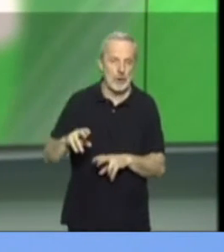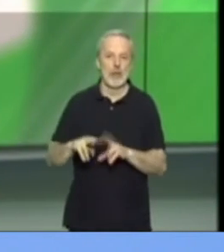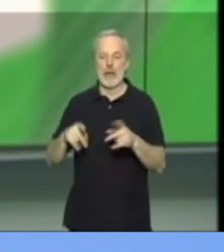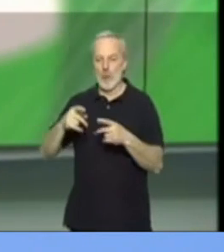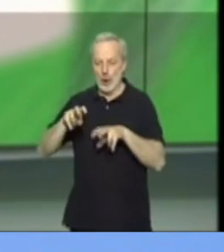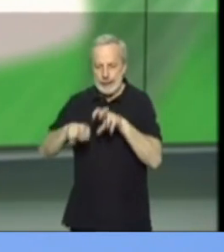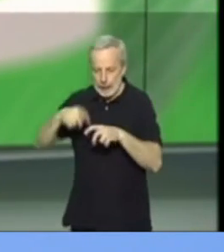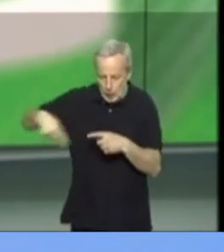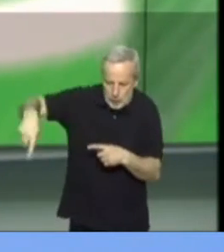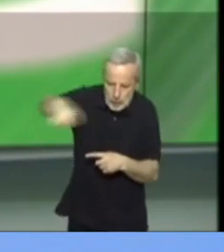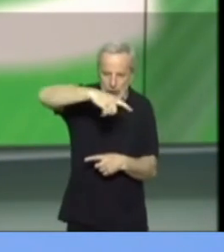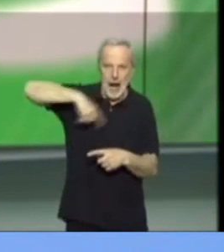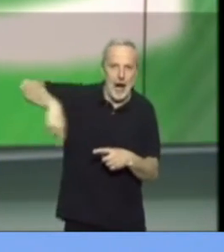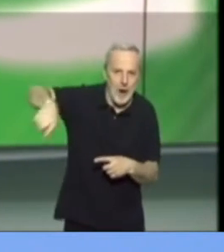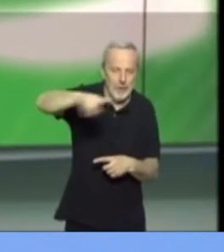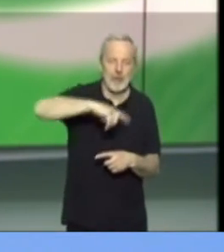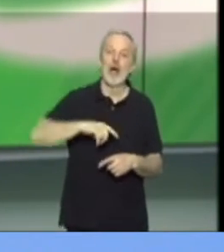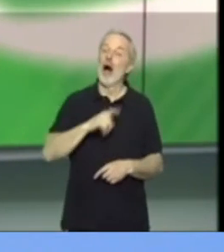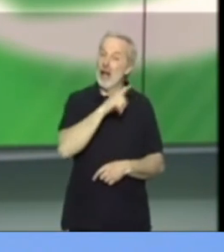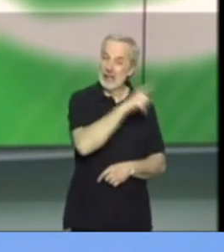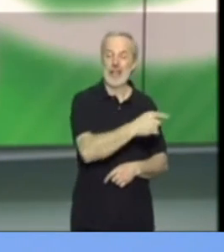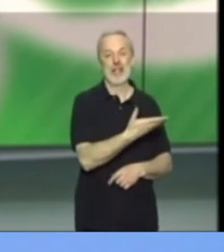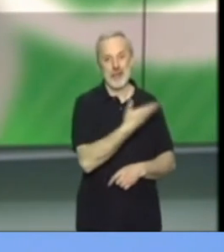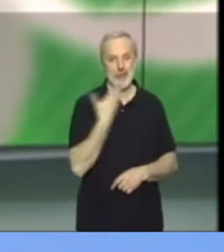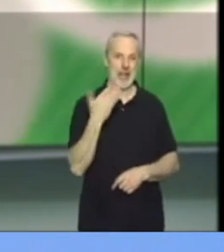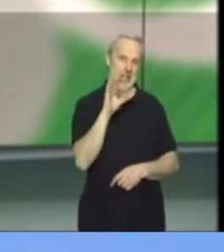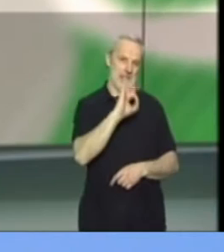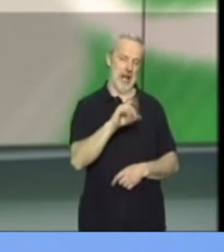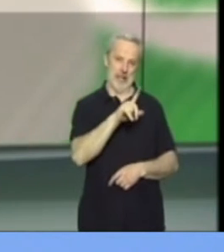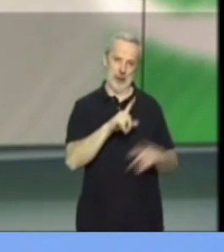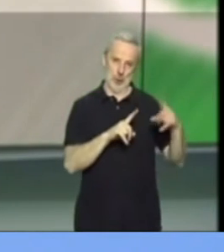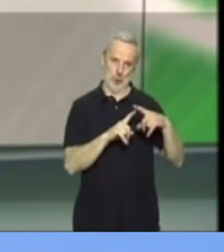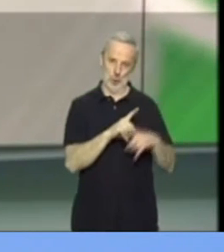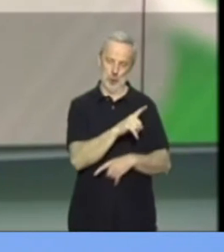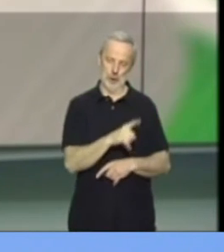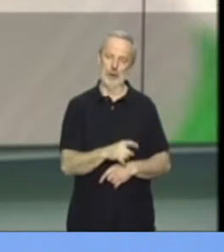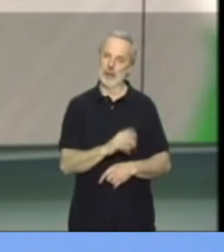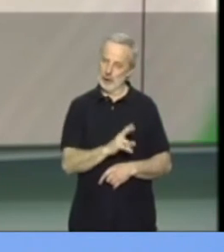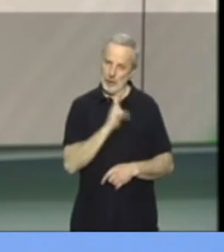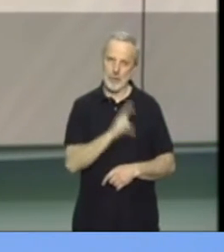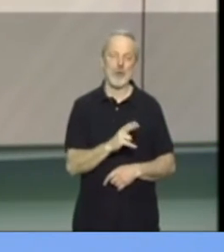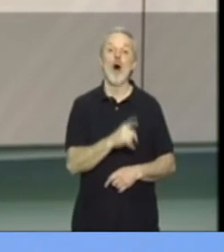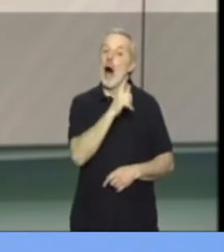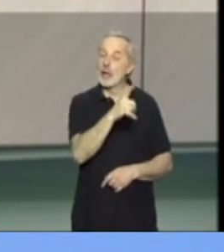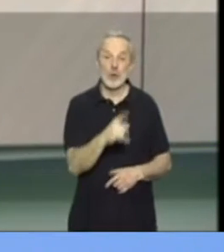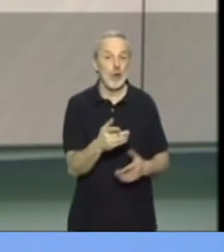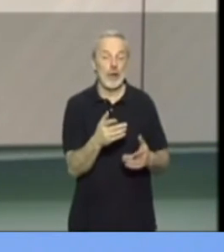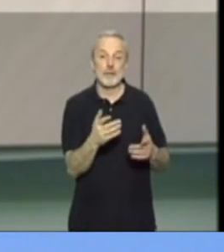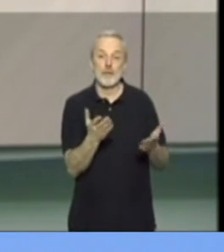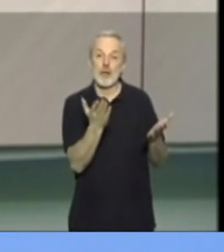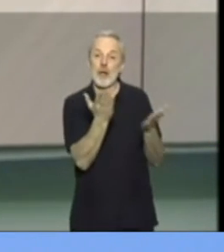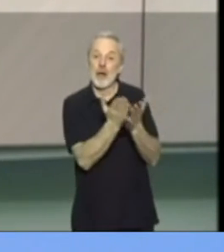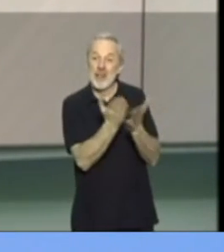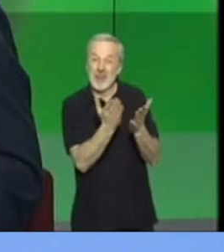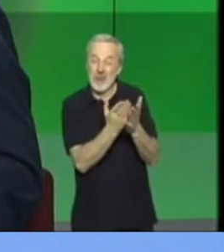jezdců, kteří jezdí v těch nejlepších týmech a kteří nebudou reprezentovat na olympiádě, protože ono nám to koliduje s olympijským závodem